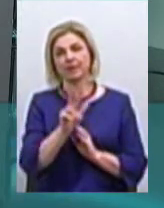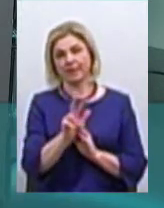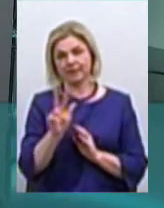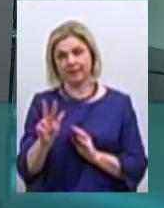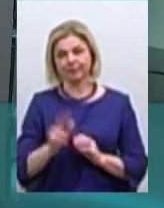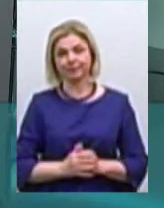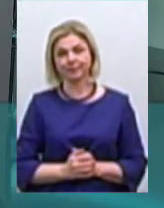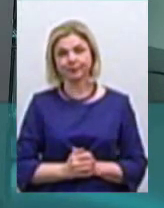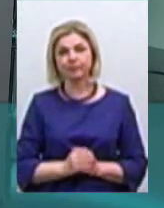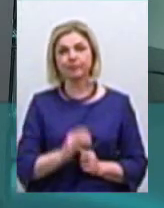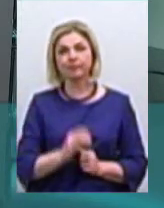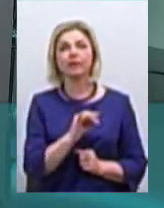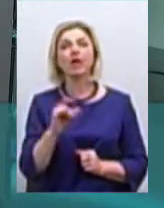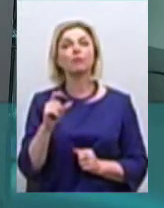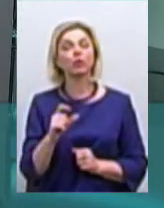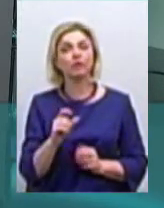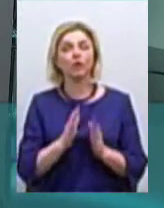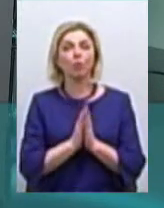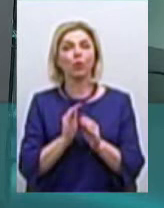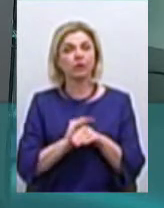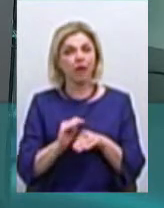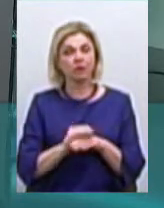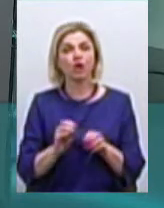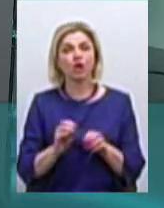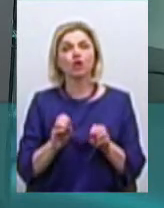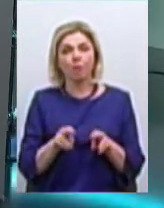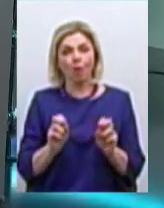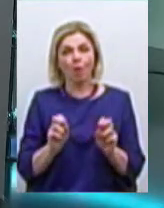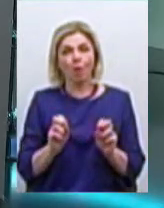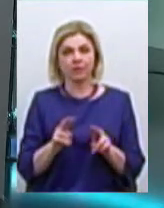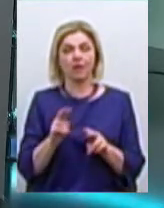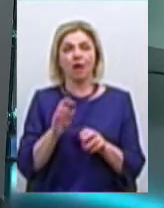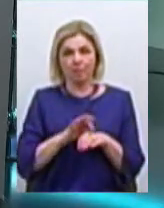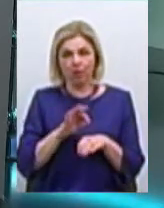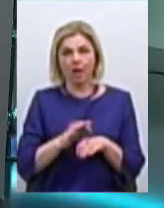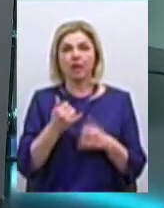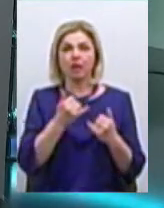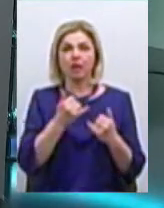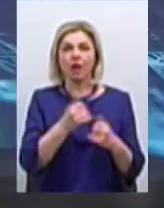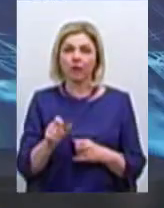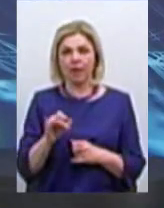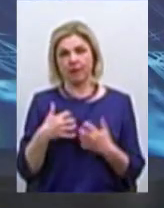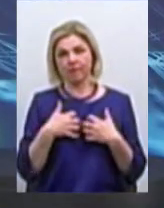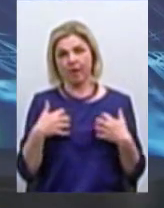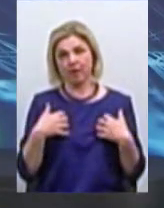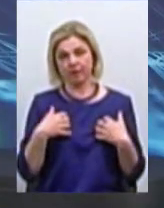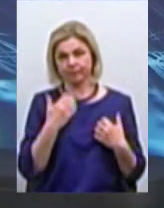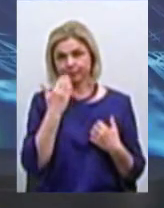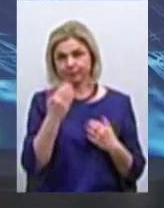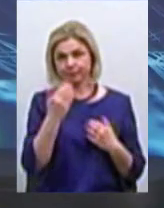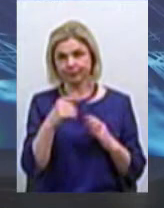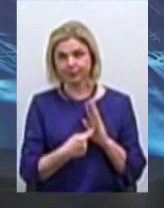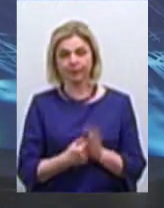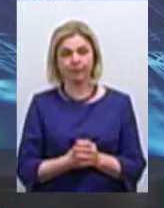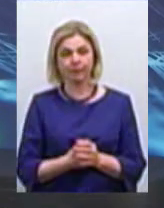76 92 33. Інна Едмундовна, будь ласка, чим небезпечний сказ для людей і тварин? Ну, по-перше, сказ